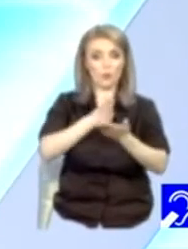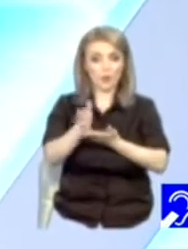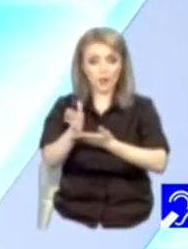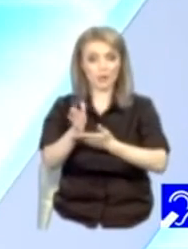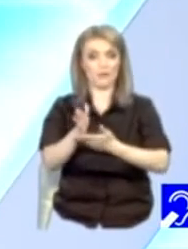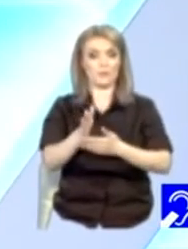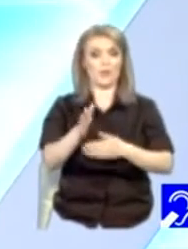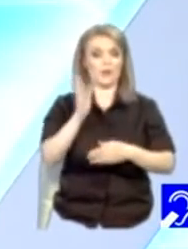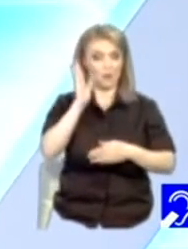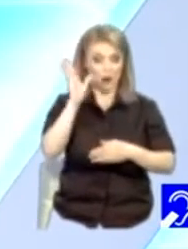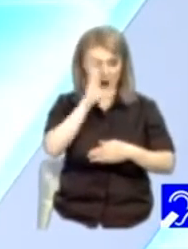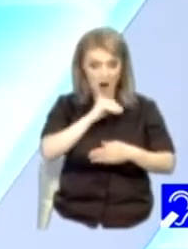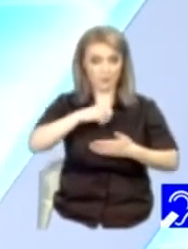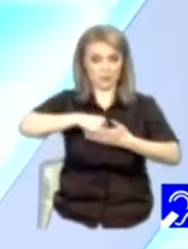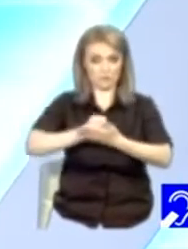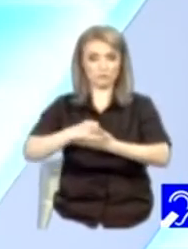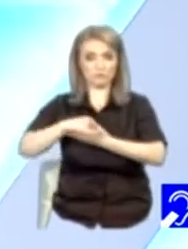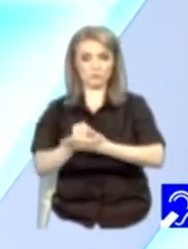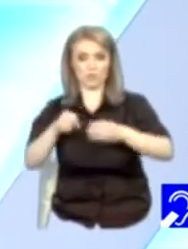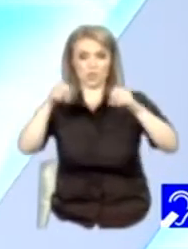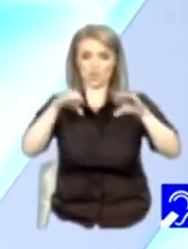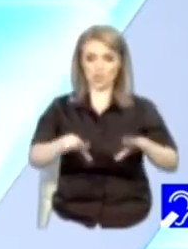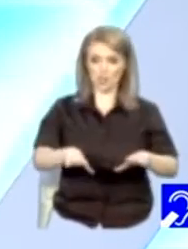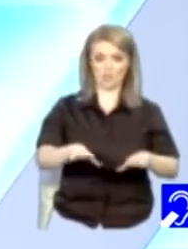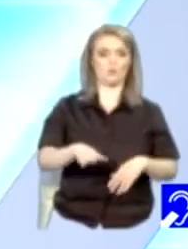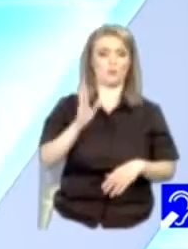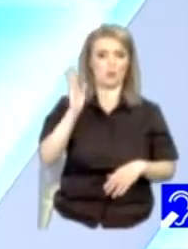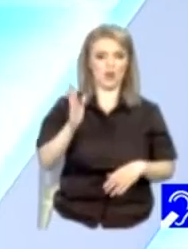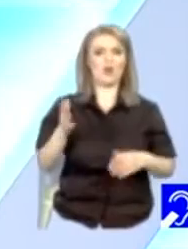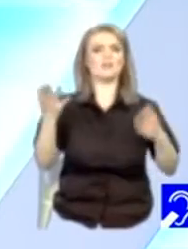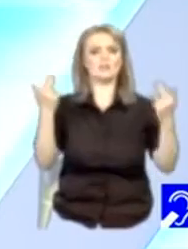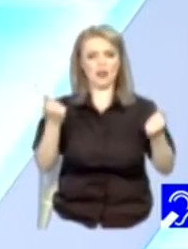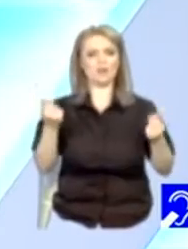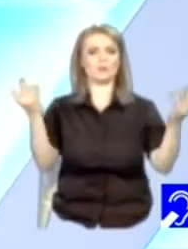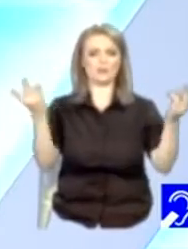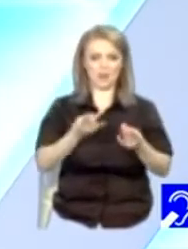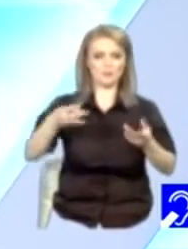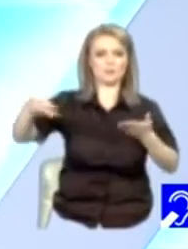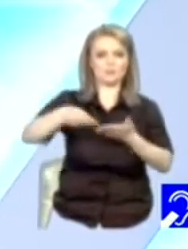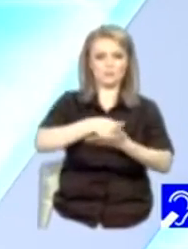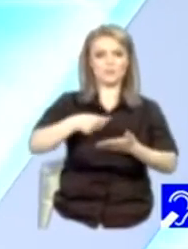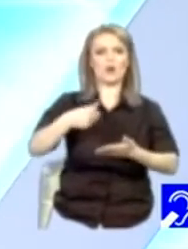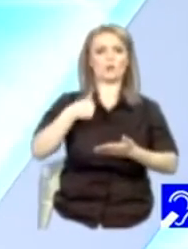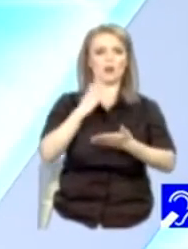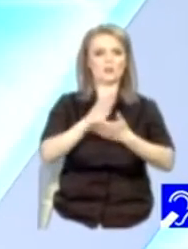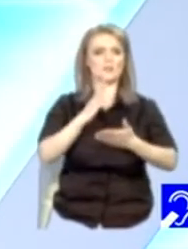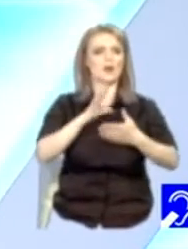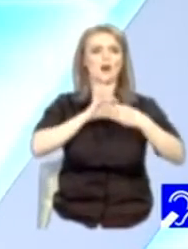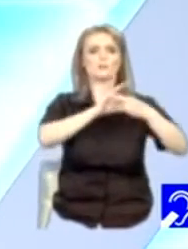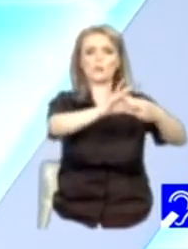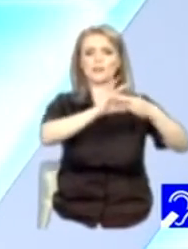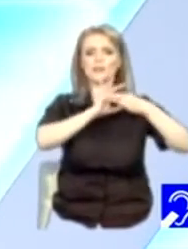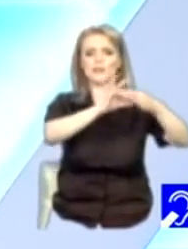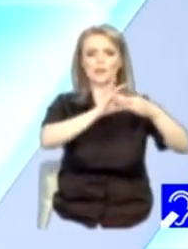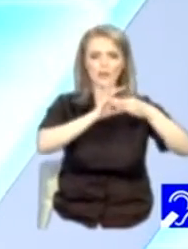să adoptăm cele mai bune soluții. Și da, vă fi necesare investiții. Noi avem parteneriate frumoase cu verzii din întreaga lume,